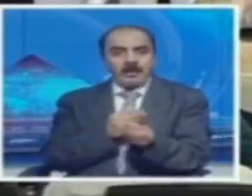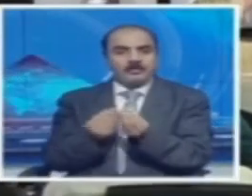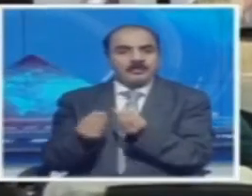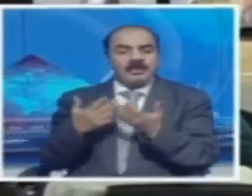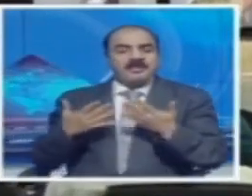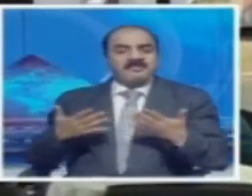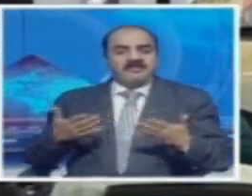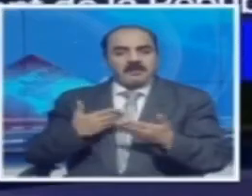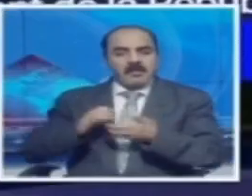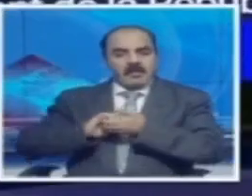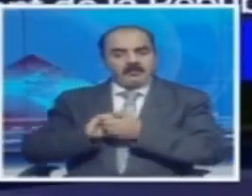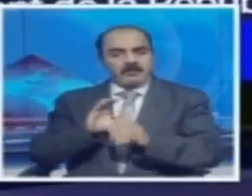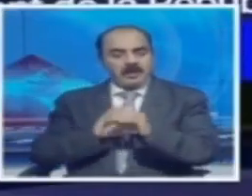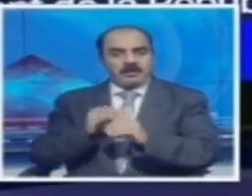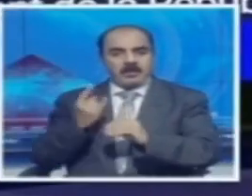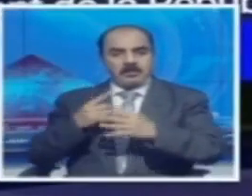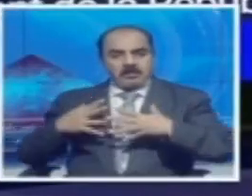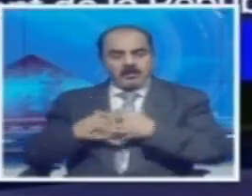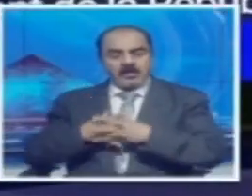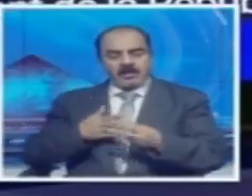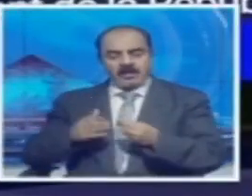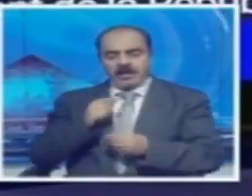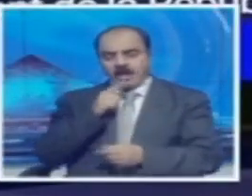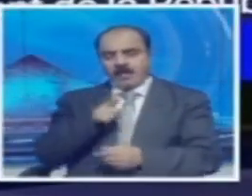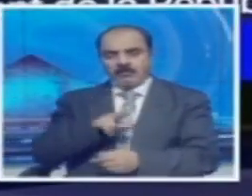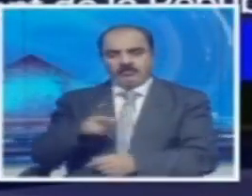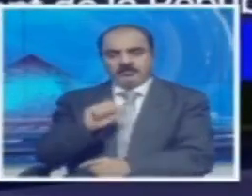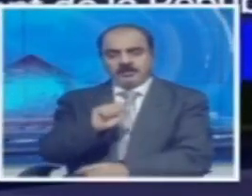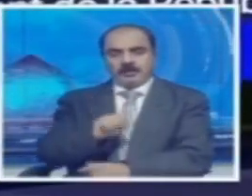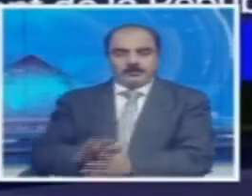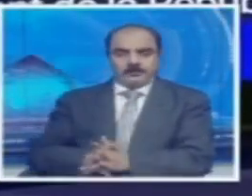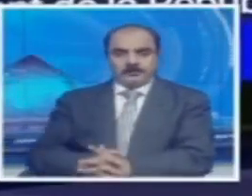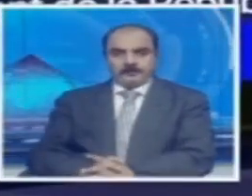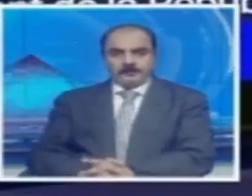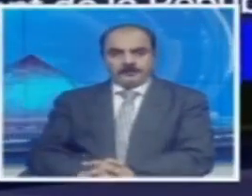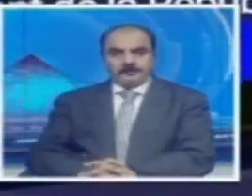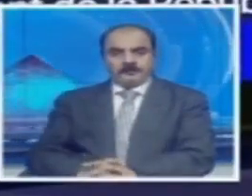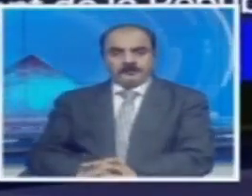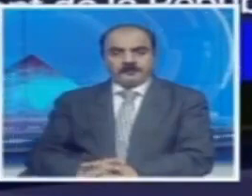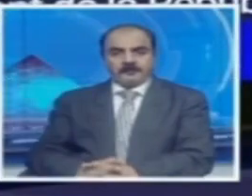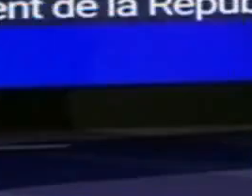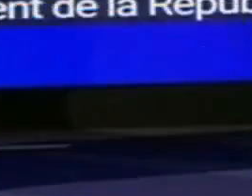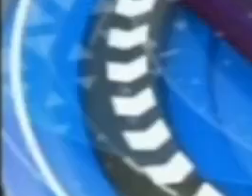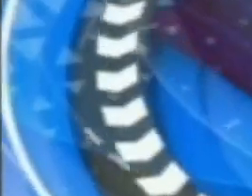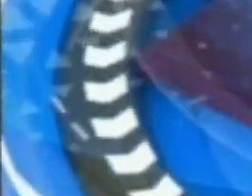الديمقراطية بإيجاد مساحة جديدة للتعاون السياسي وللأمن على حد قوله.